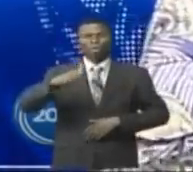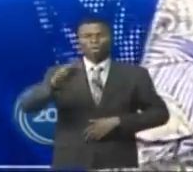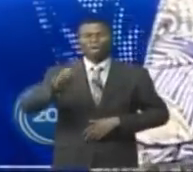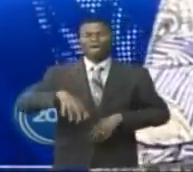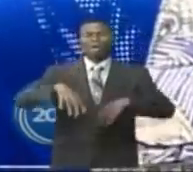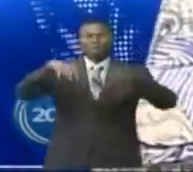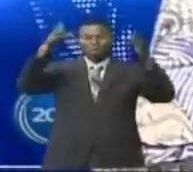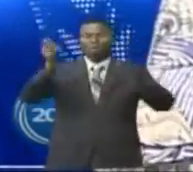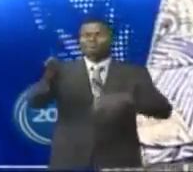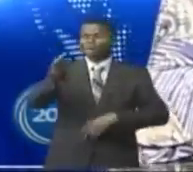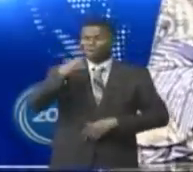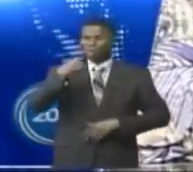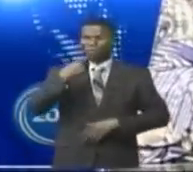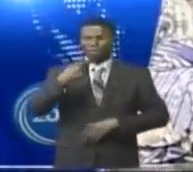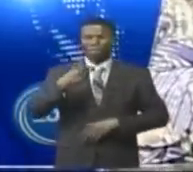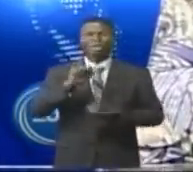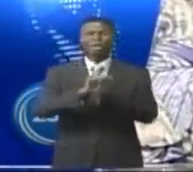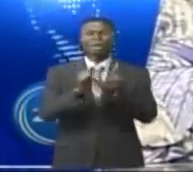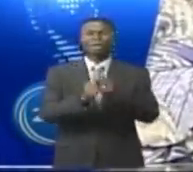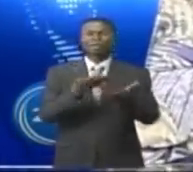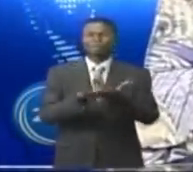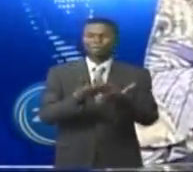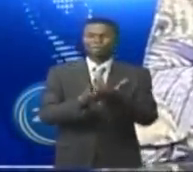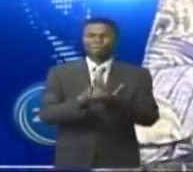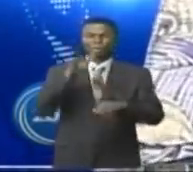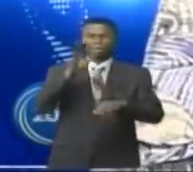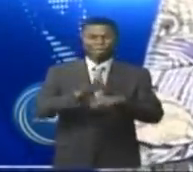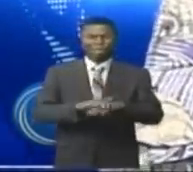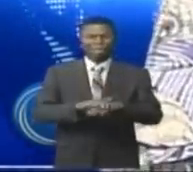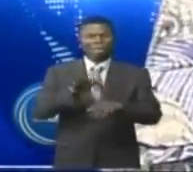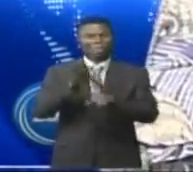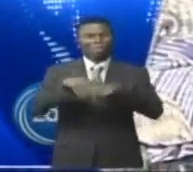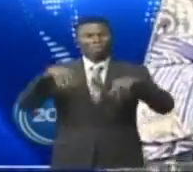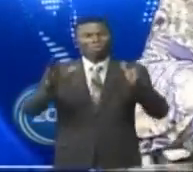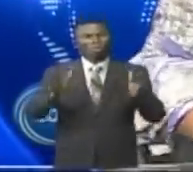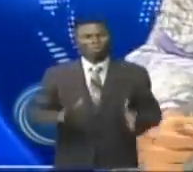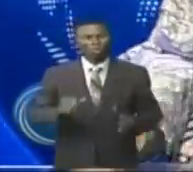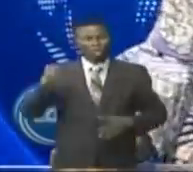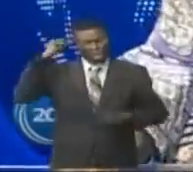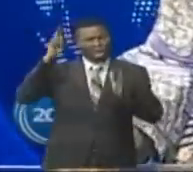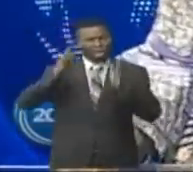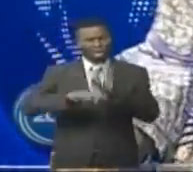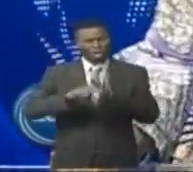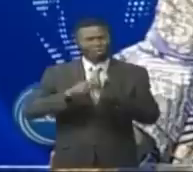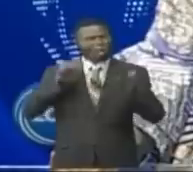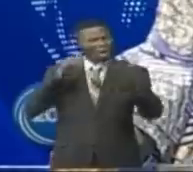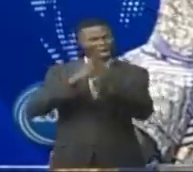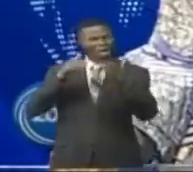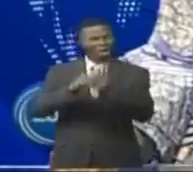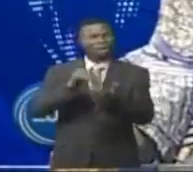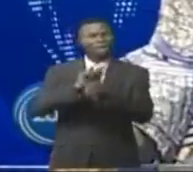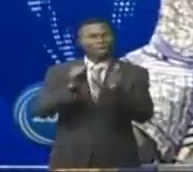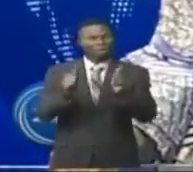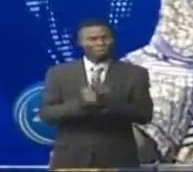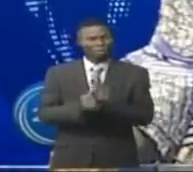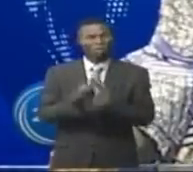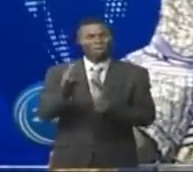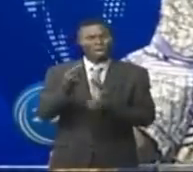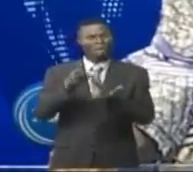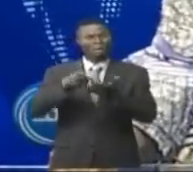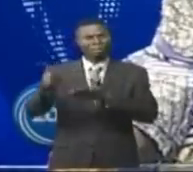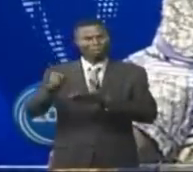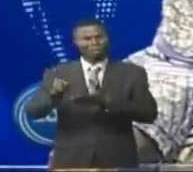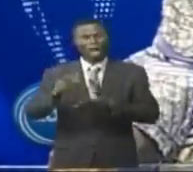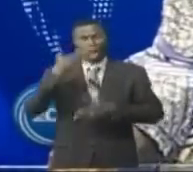exorbitant des médicaments. C'est la situation que traversent nombreux Congolais. Le gouvernement veut s'attaquer à la structure des prix des